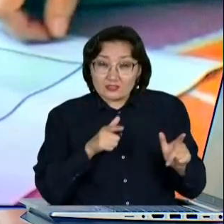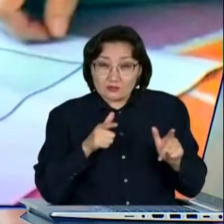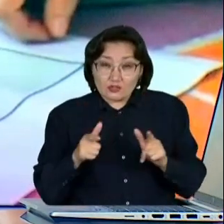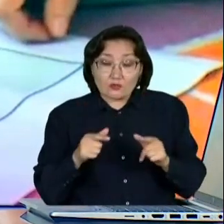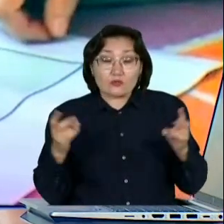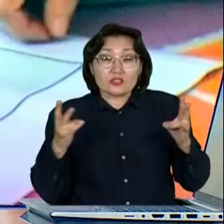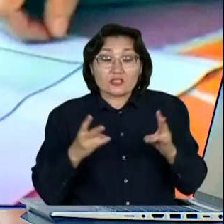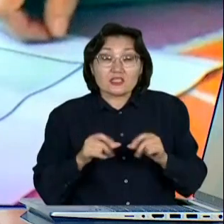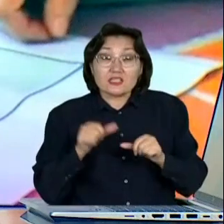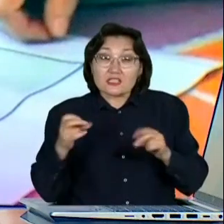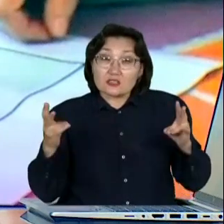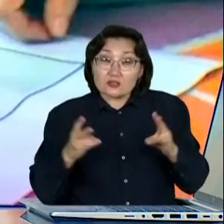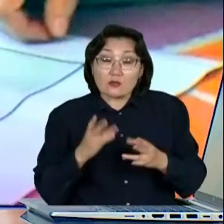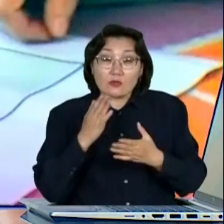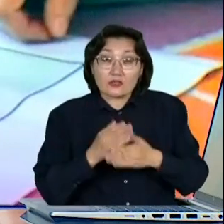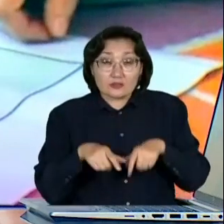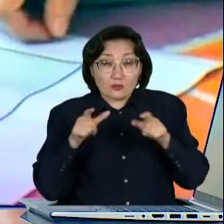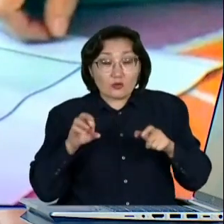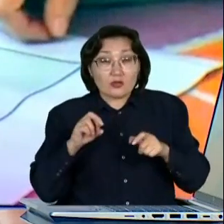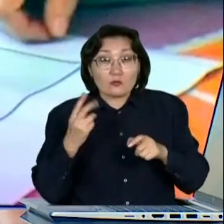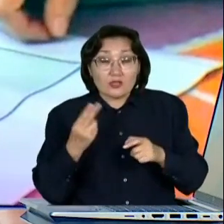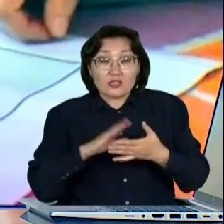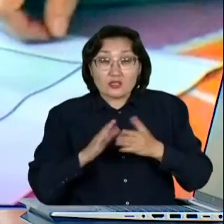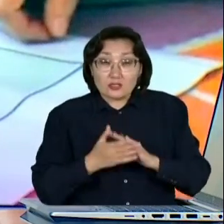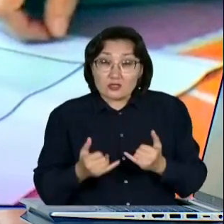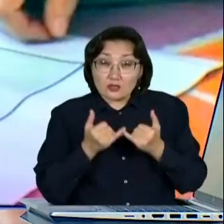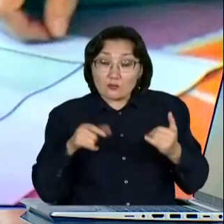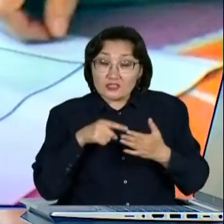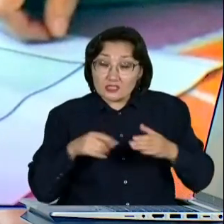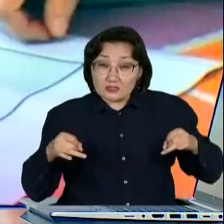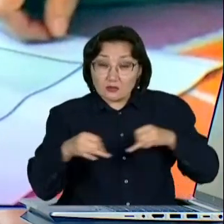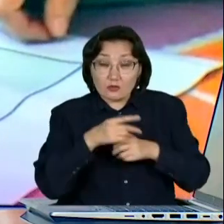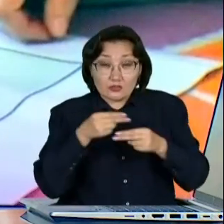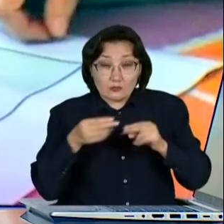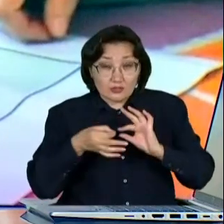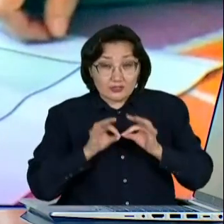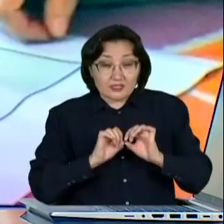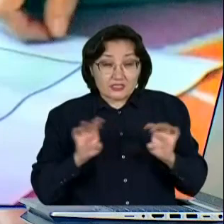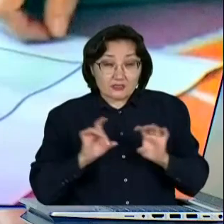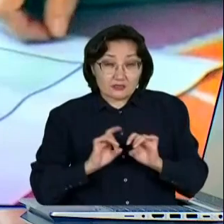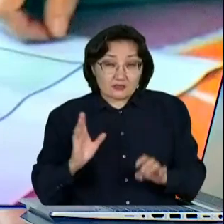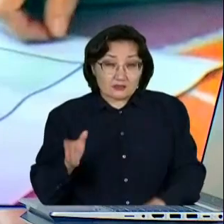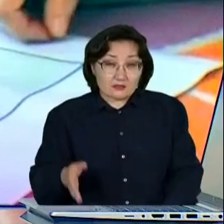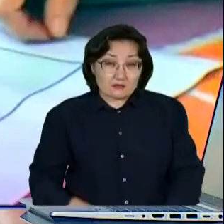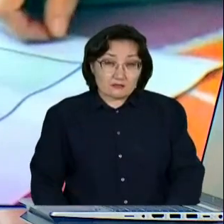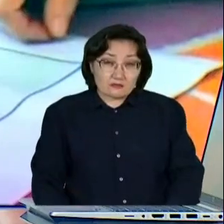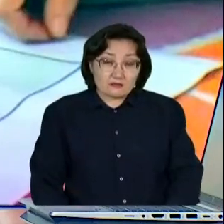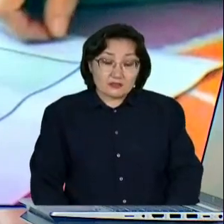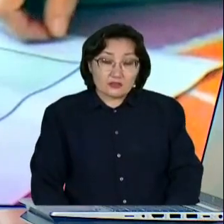ерекше қажеттілігі бар адамдарды әлеуметтік қамсыздандыру мәселелері қарастырылды. Тақырып тәріптесім Гүлмарал Изатқызы